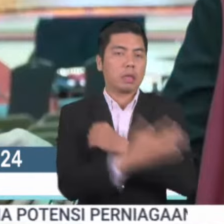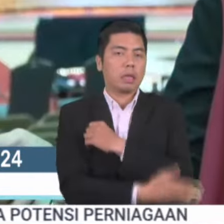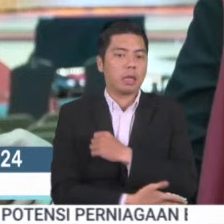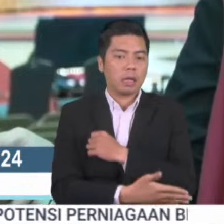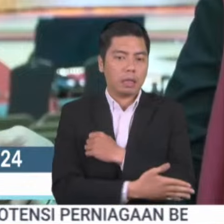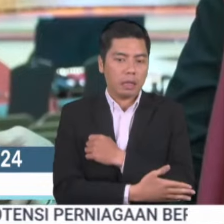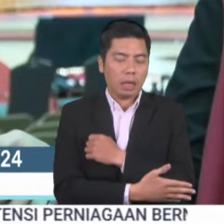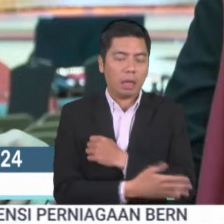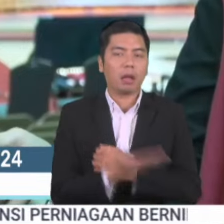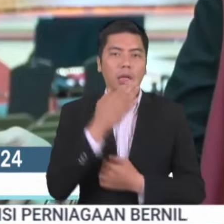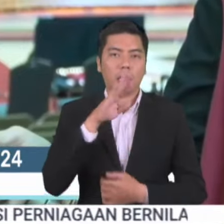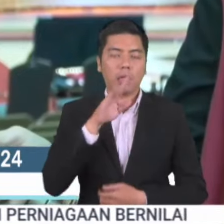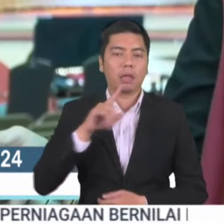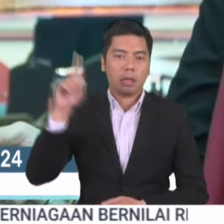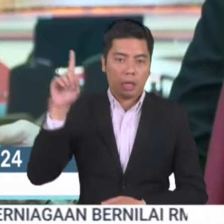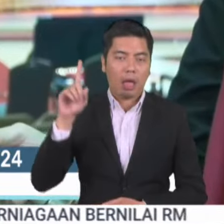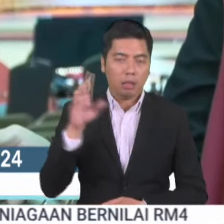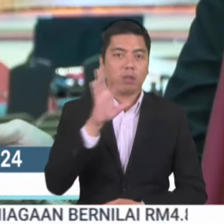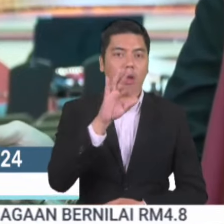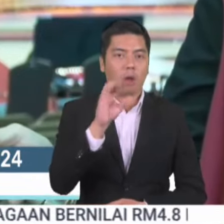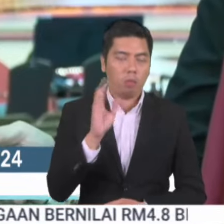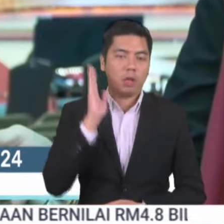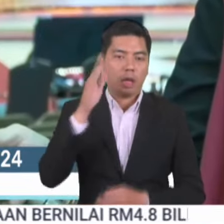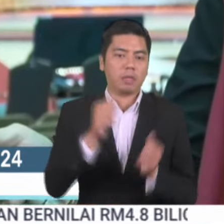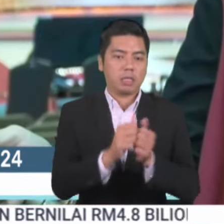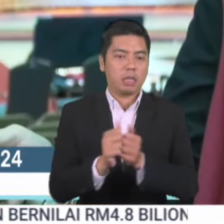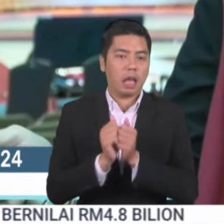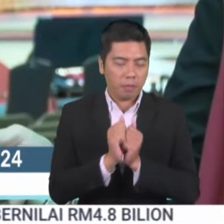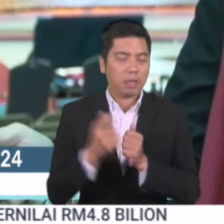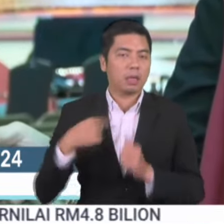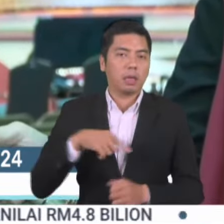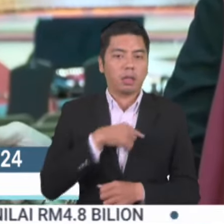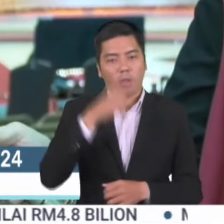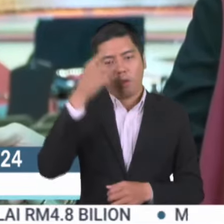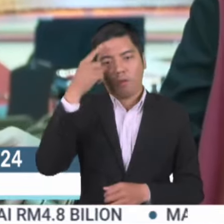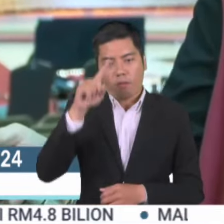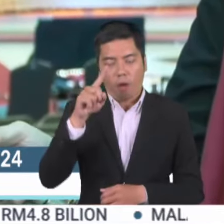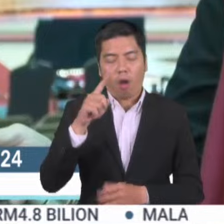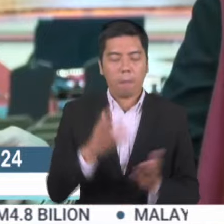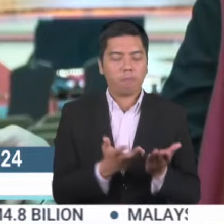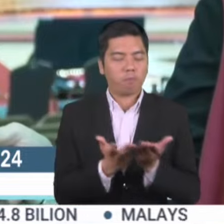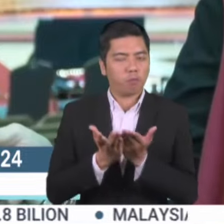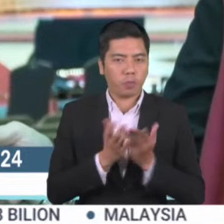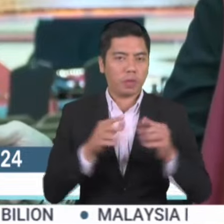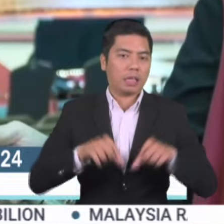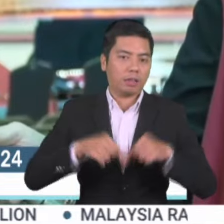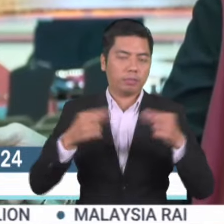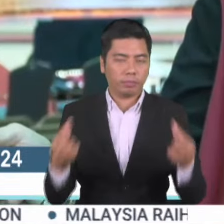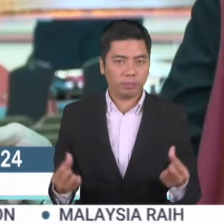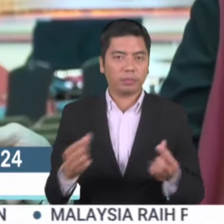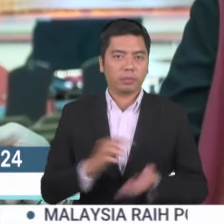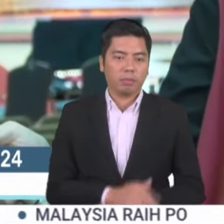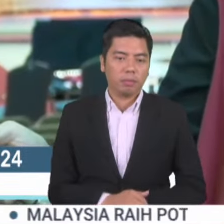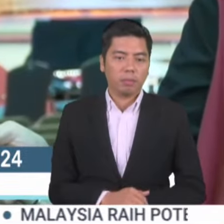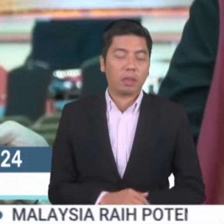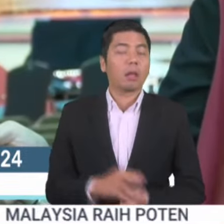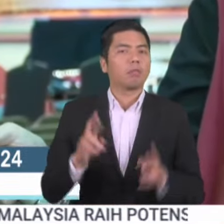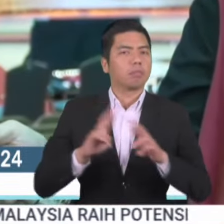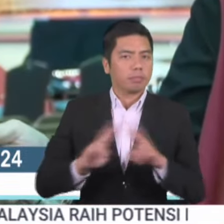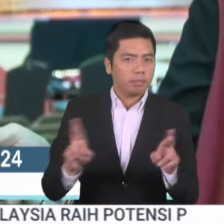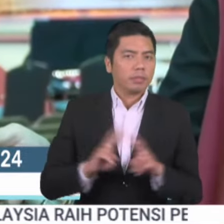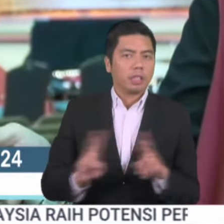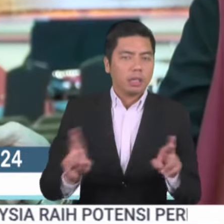Alhamdulillah 92 akan berada bersama-sama kita dalam tempoh 8 hari ini untuk memperdengarkan bacaan mereka di Astaka lah. Jadi